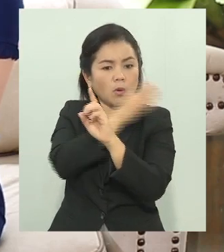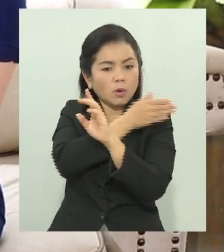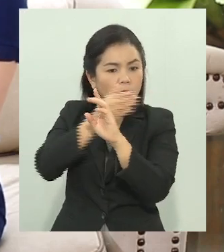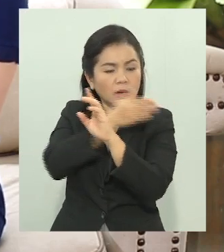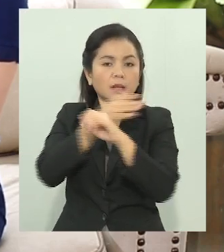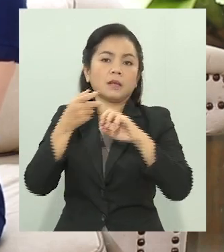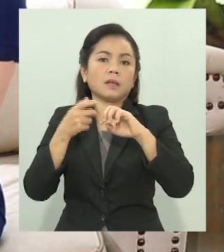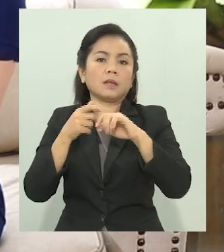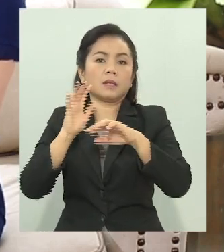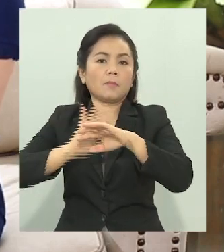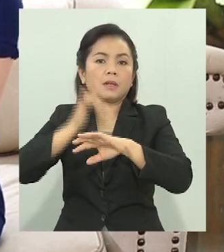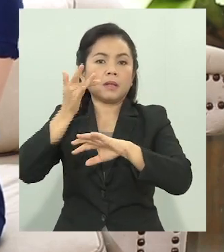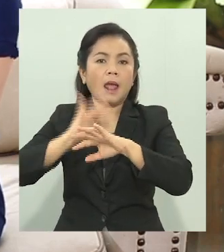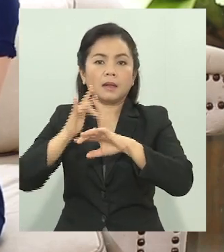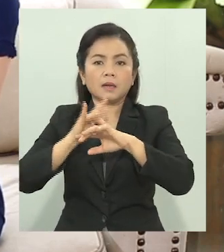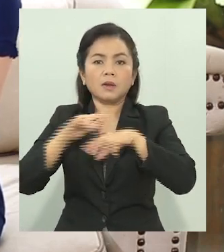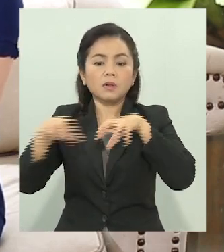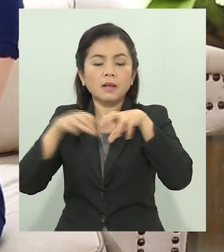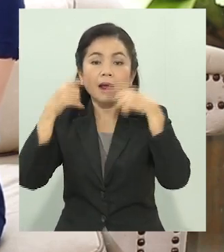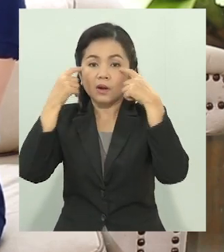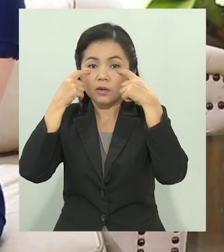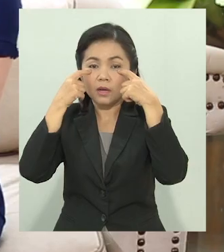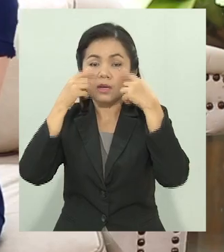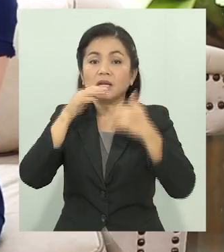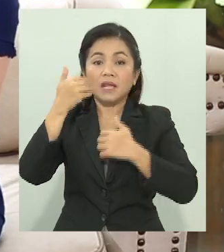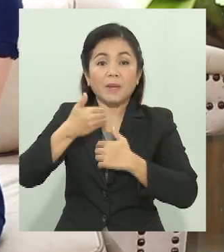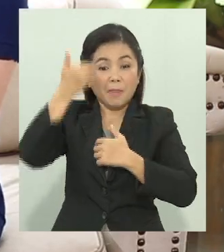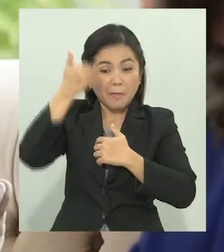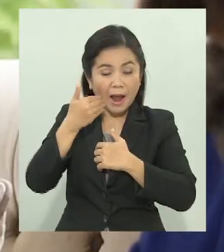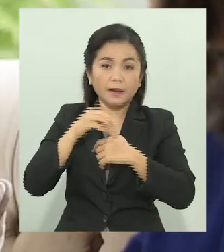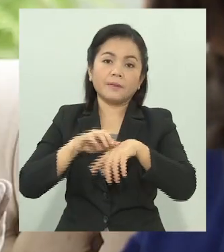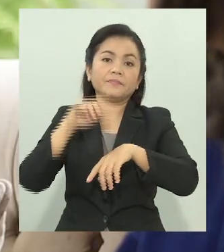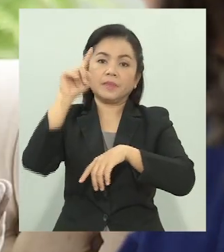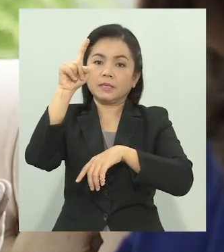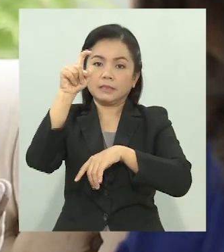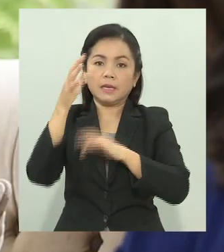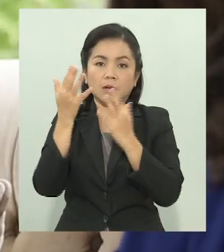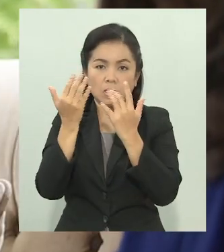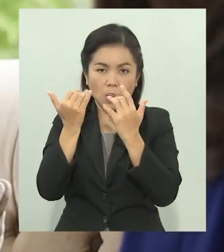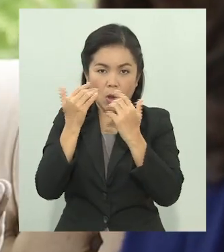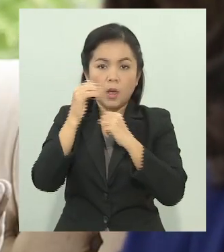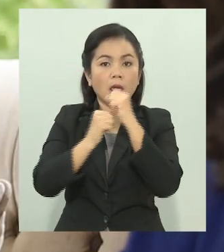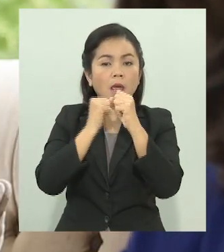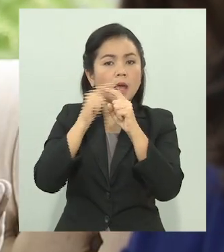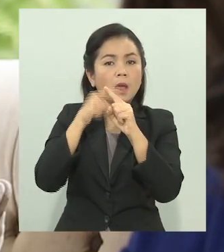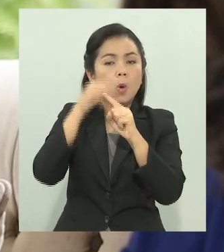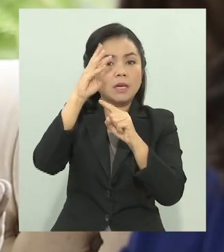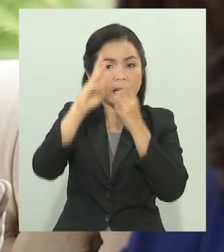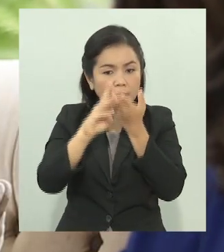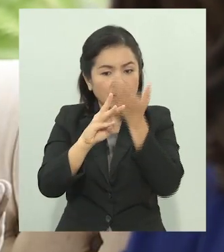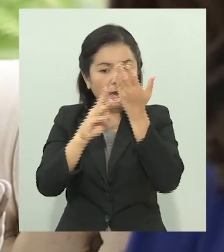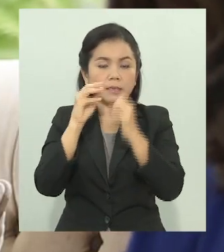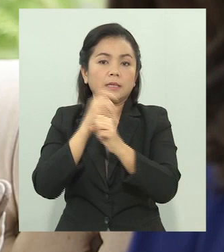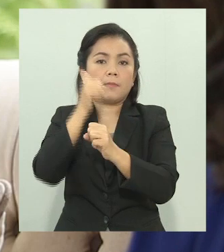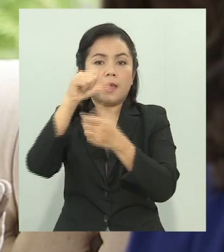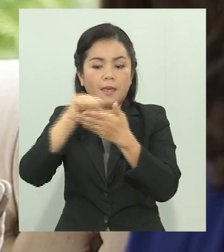มบูรณ์อะไรเงี้ยครับพังผืดอะไรก็จะเยอะเข้าไปก็จะยิ่งเละนะครับก็ควรจะรอก่อนภาวะแทรกซ้อนอื่น